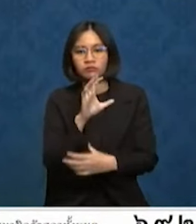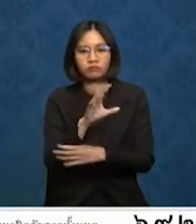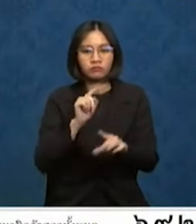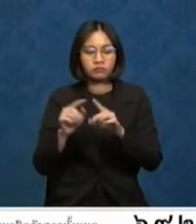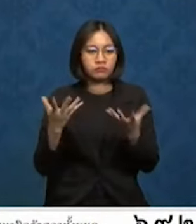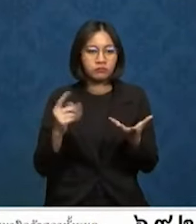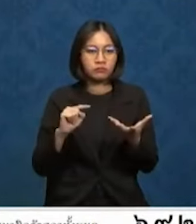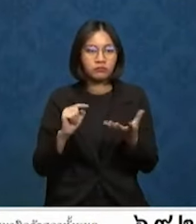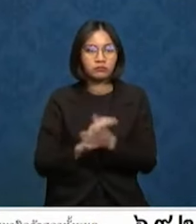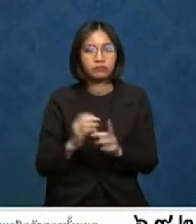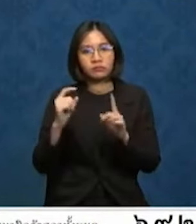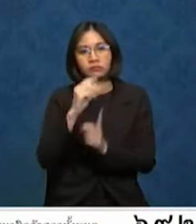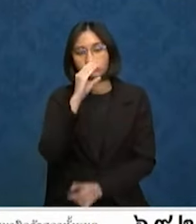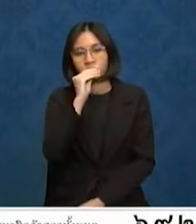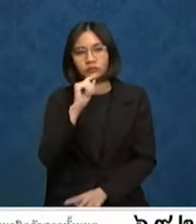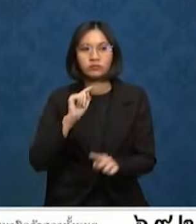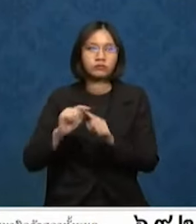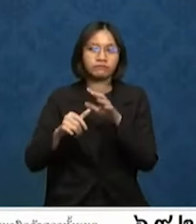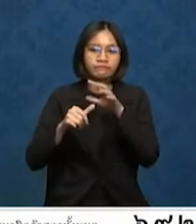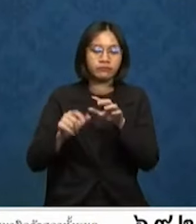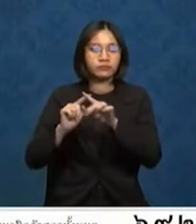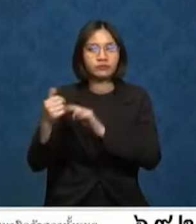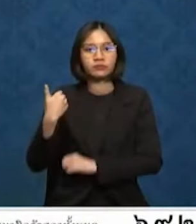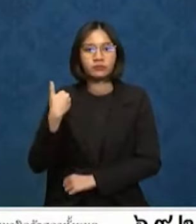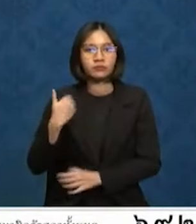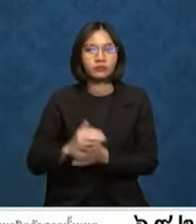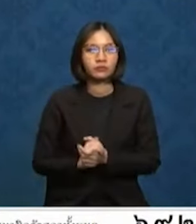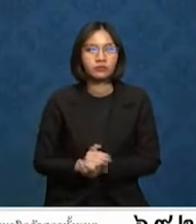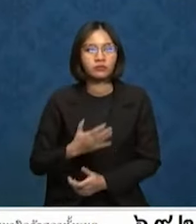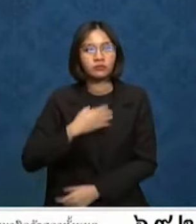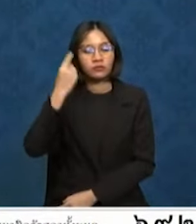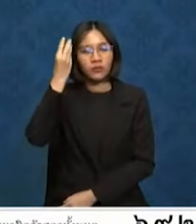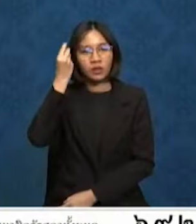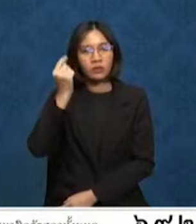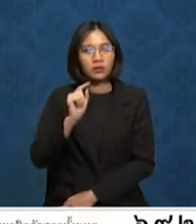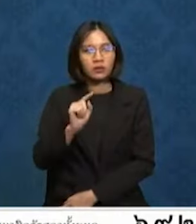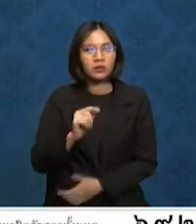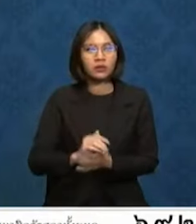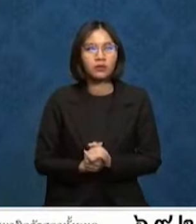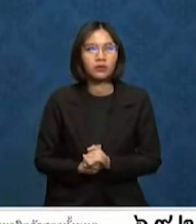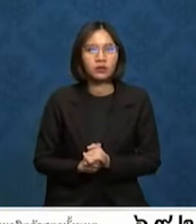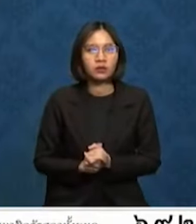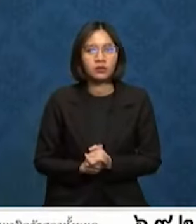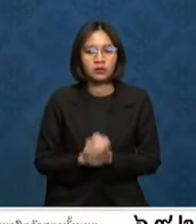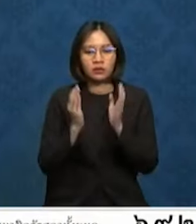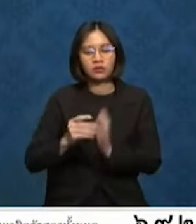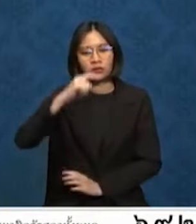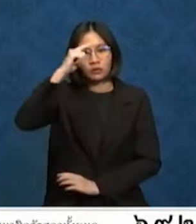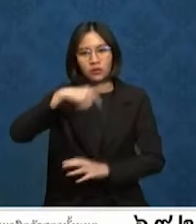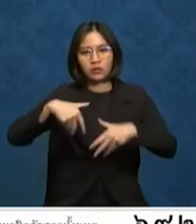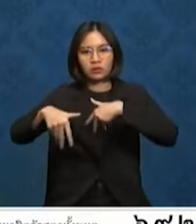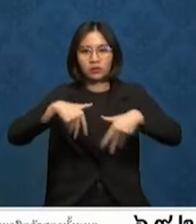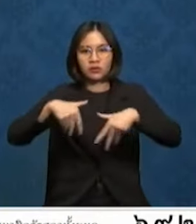แล้วก็ยกวาทะมาครอบครองครอบงำก็ว่ากันไปแต่ผมมองอย่างนี้นะผมอยากชวนพี่น้องประชาชนคนไทยและพี่น้องเพื่อน